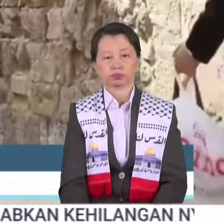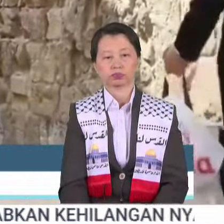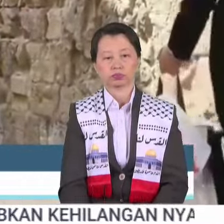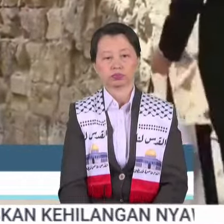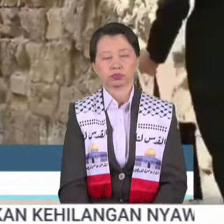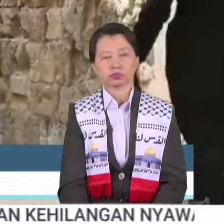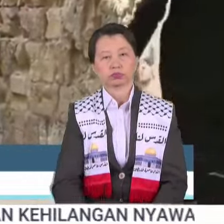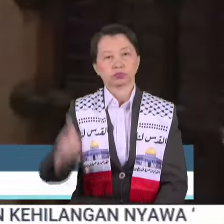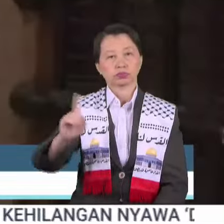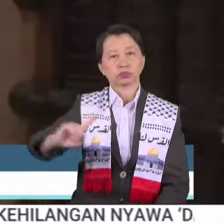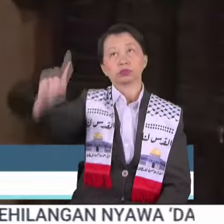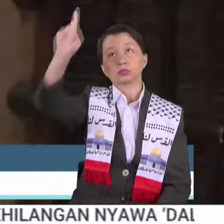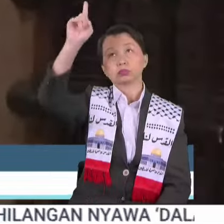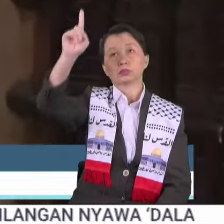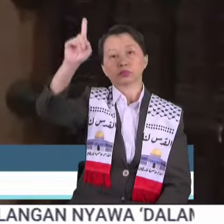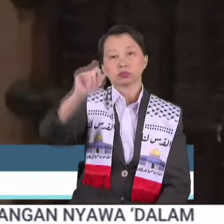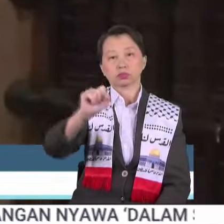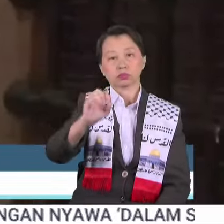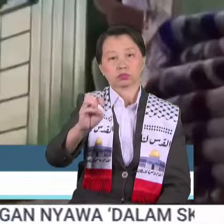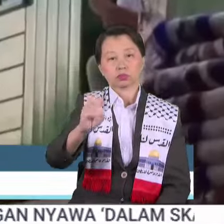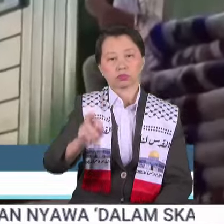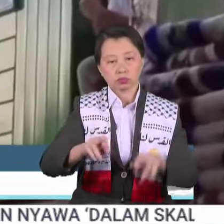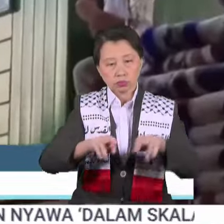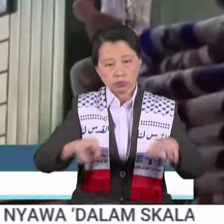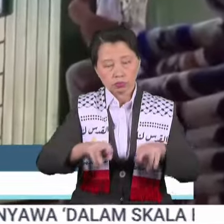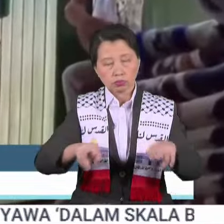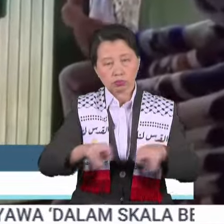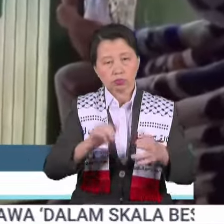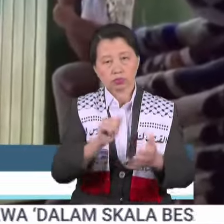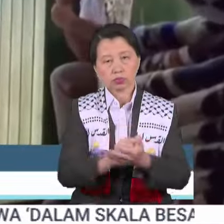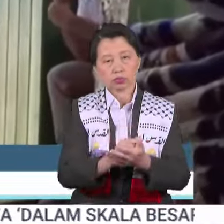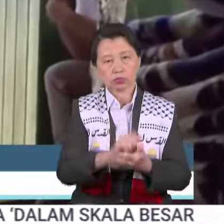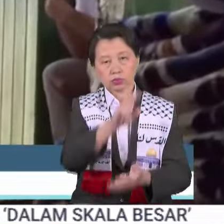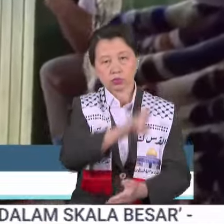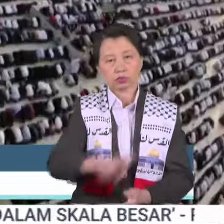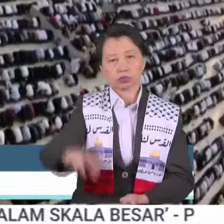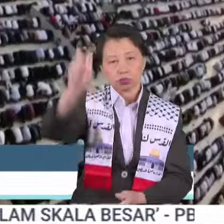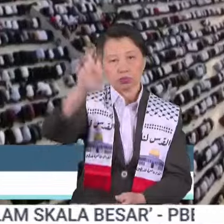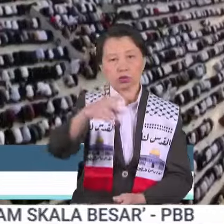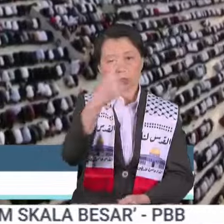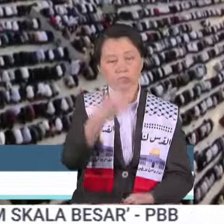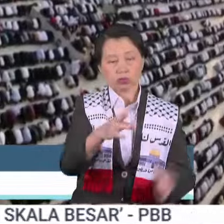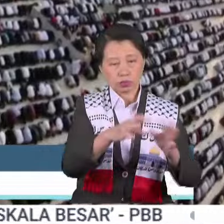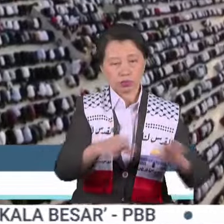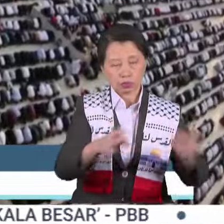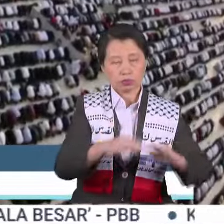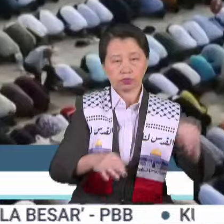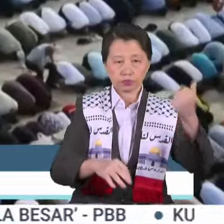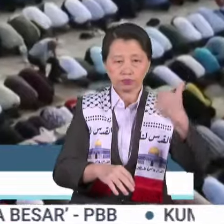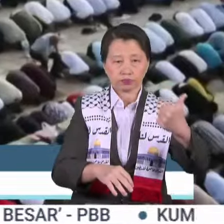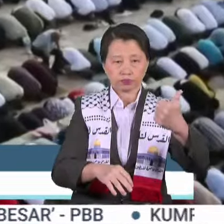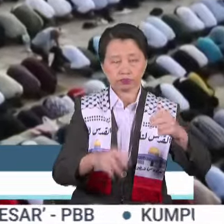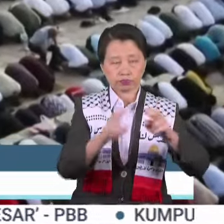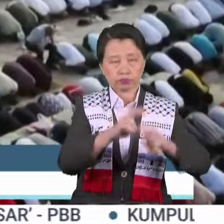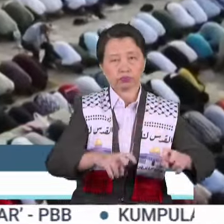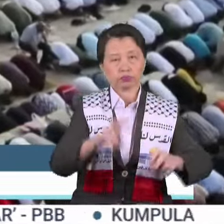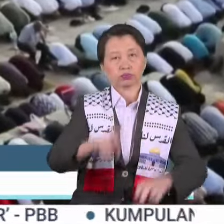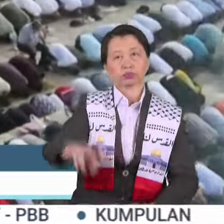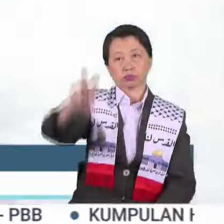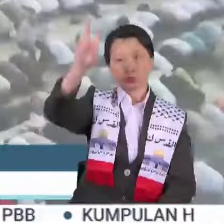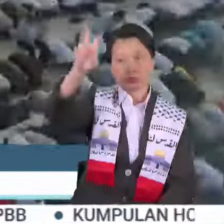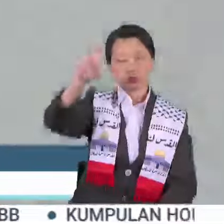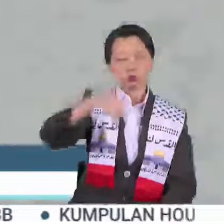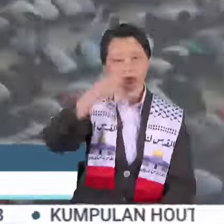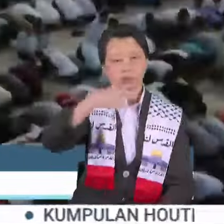Allah Subhanahu Wa Taala telah merakamkan kisah Isra dan Mi'raj dalam dua surah. Satu daripadanya surah Al-Isra